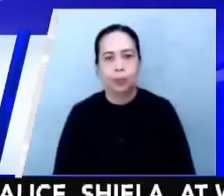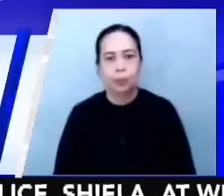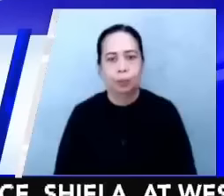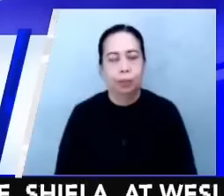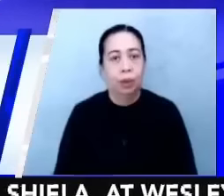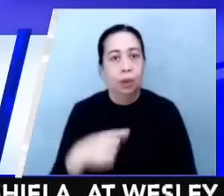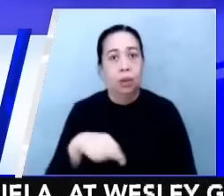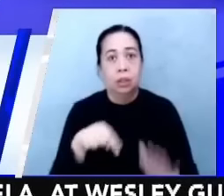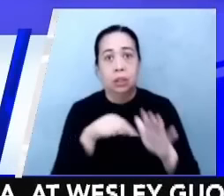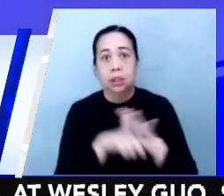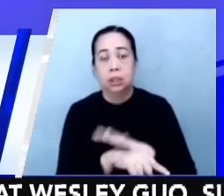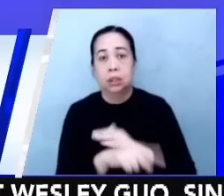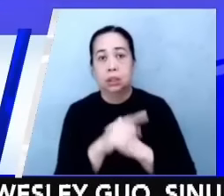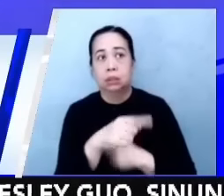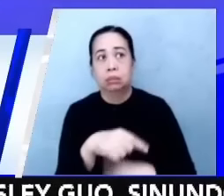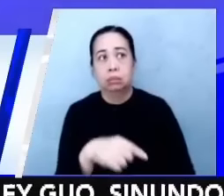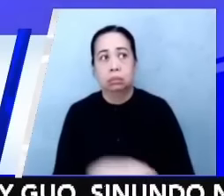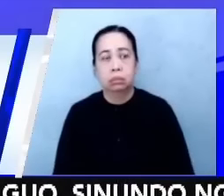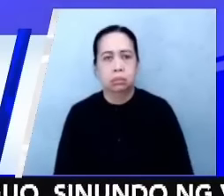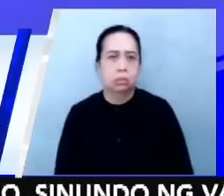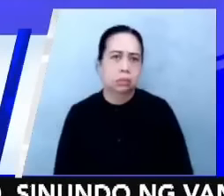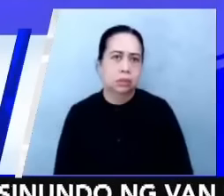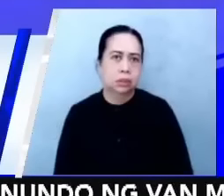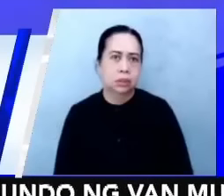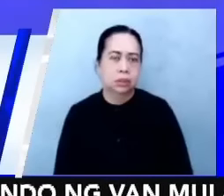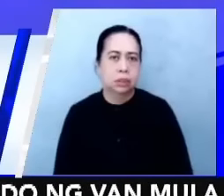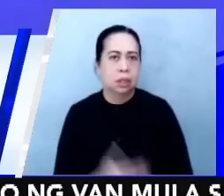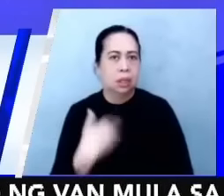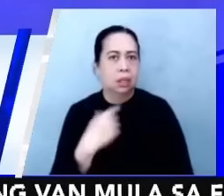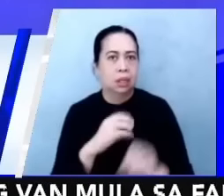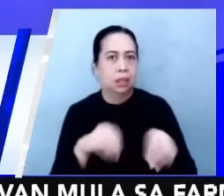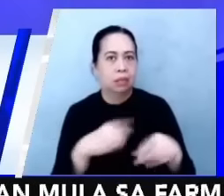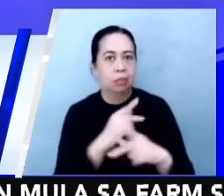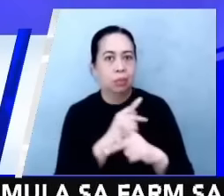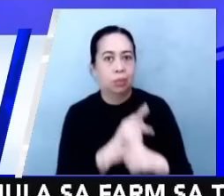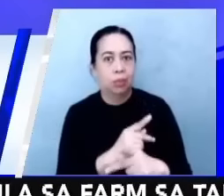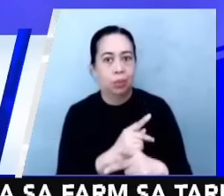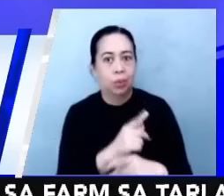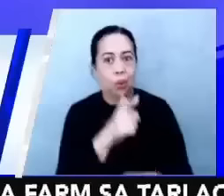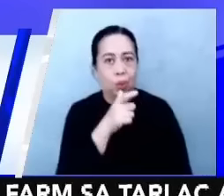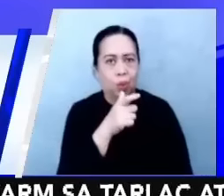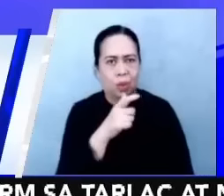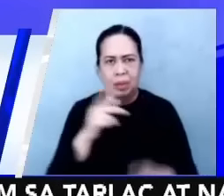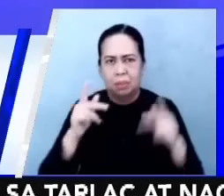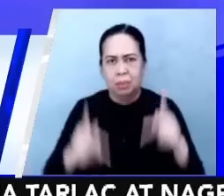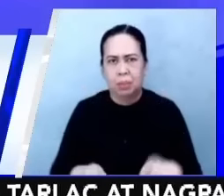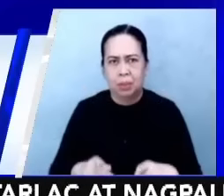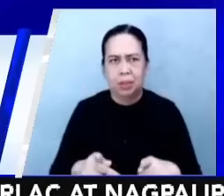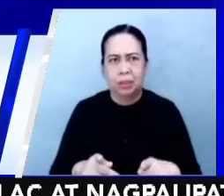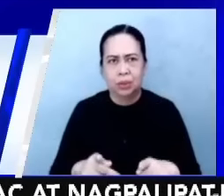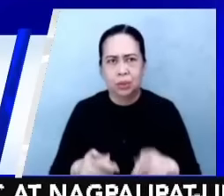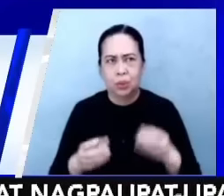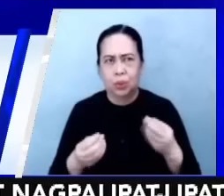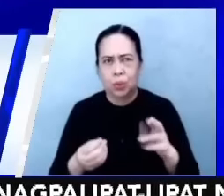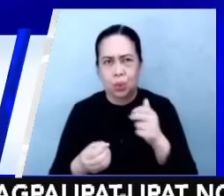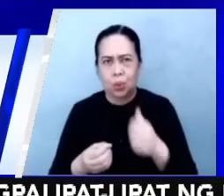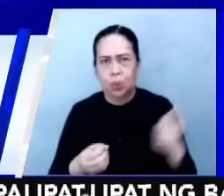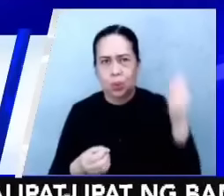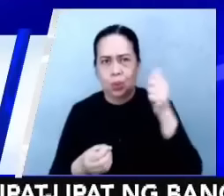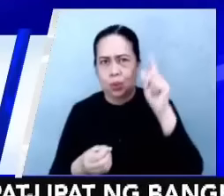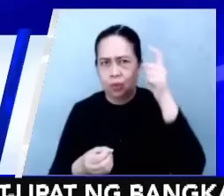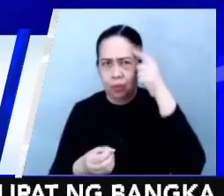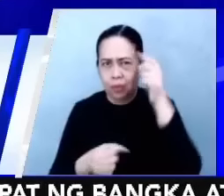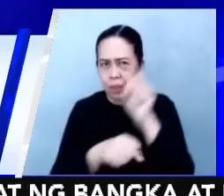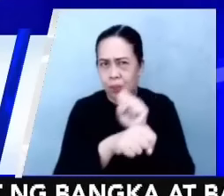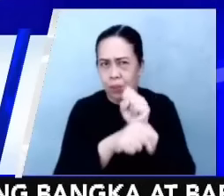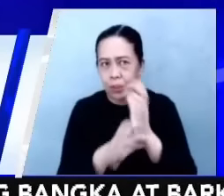nito at nagbigay ng proteksyon sa kanya civilian ho ba o meron ding mga tao sa gobyerno eh